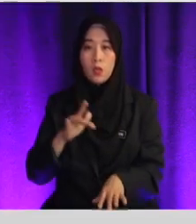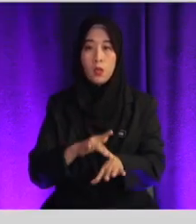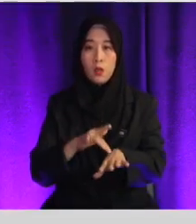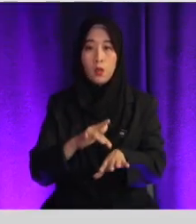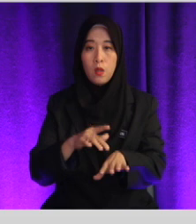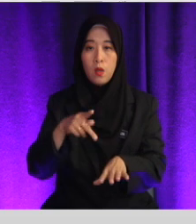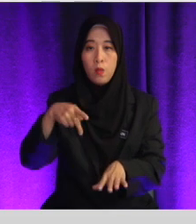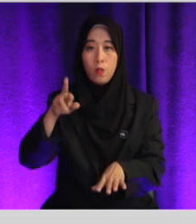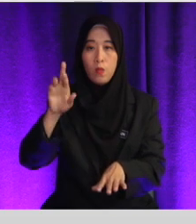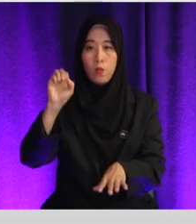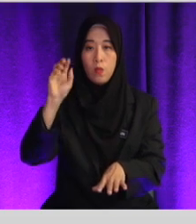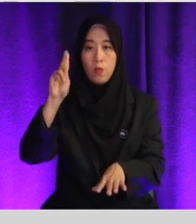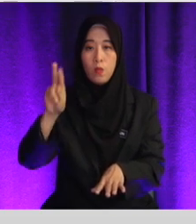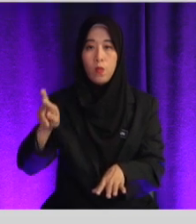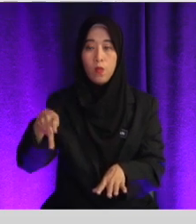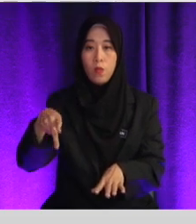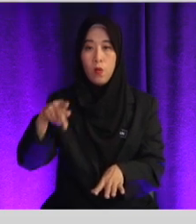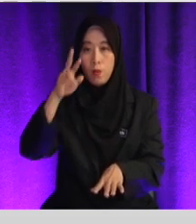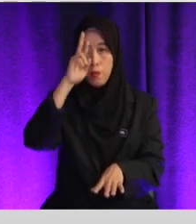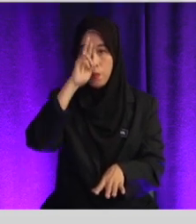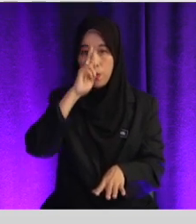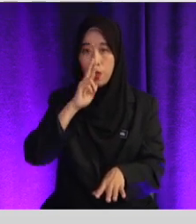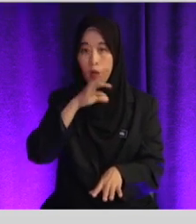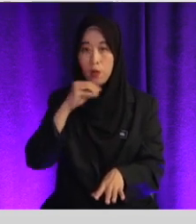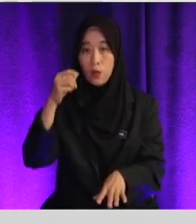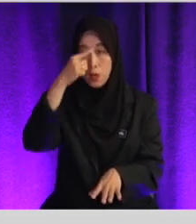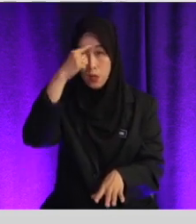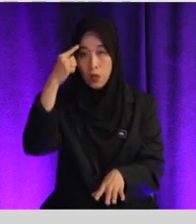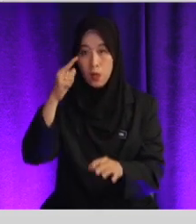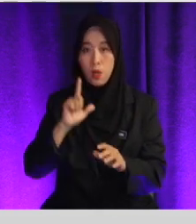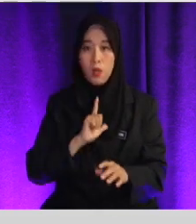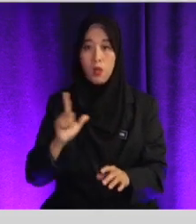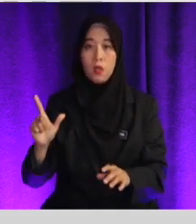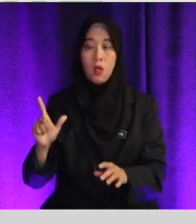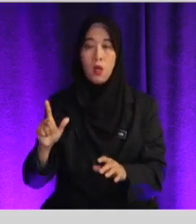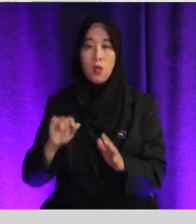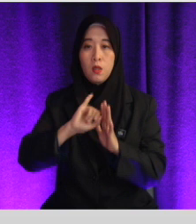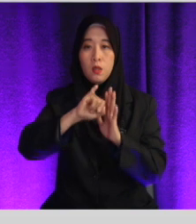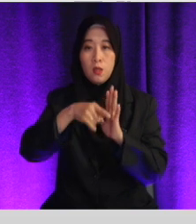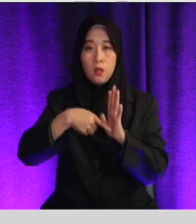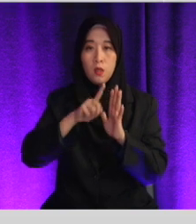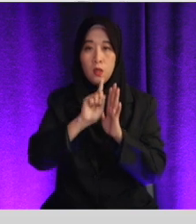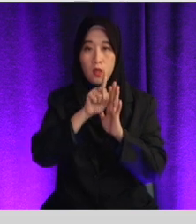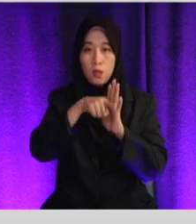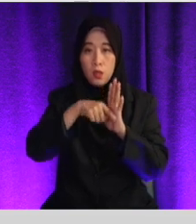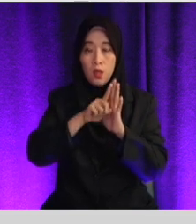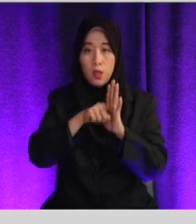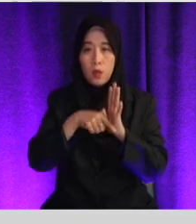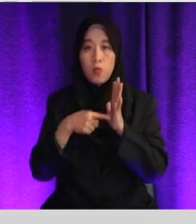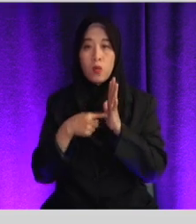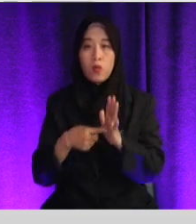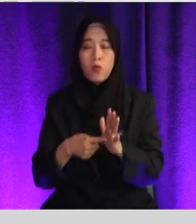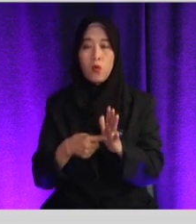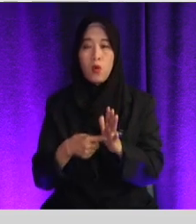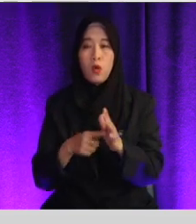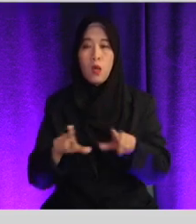merah dan prop hitam dan laraskan jarum penunjuk kepada kedudukan 0 ohm. Ataupun ayat lain dia adalah lakukan